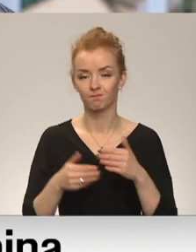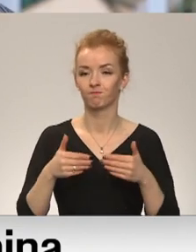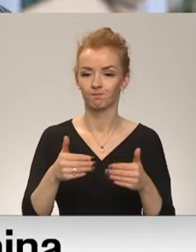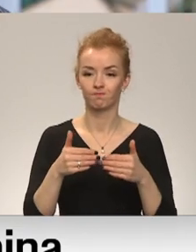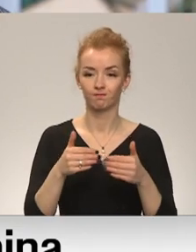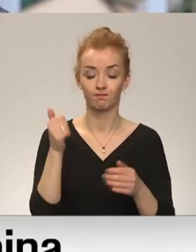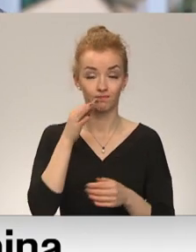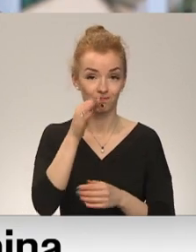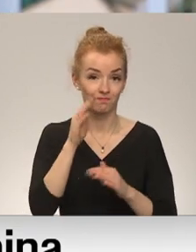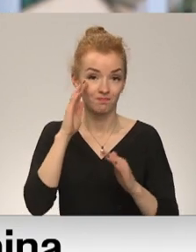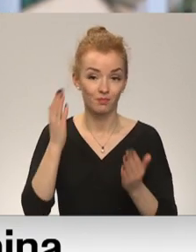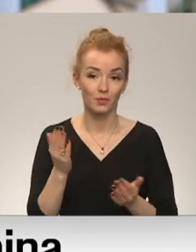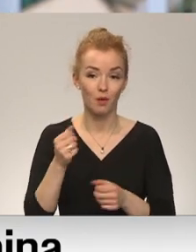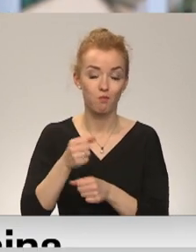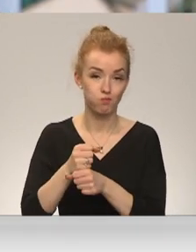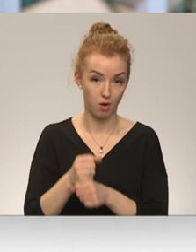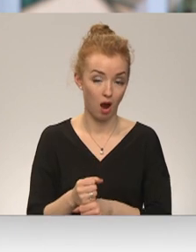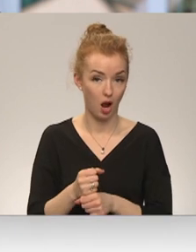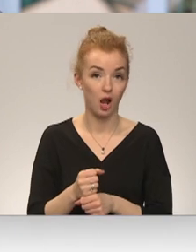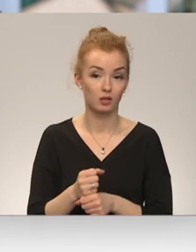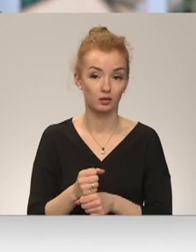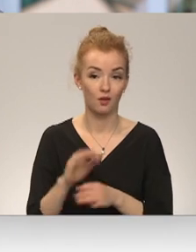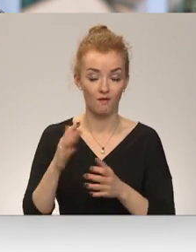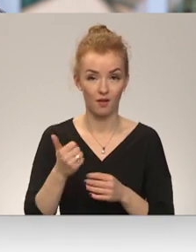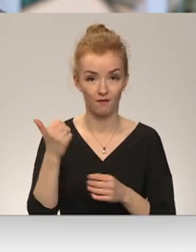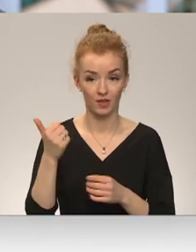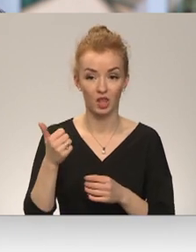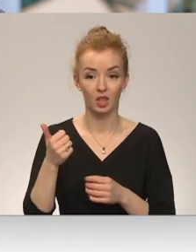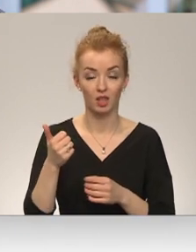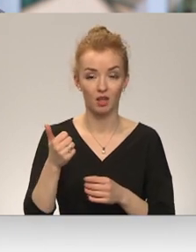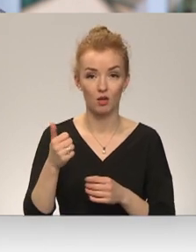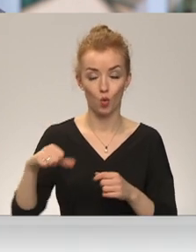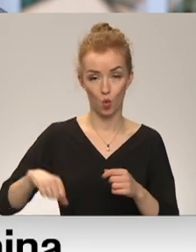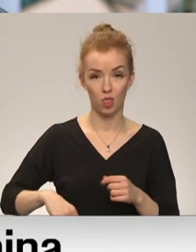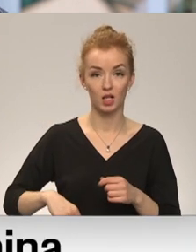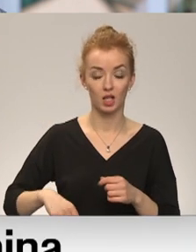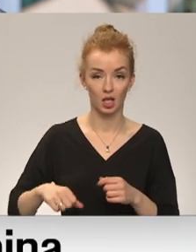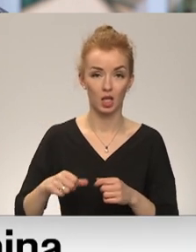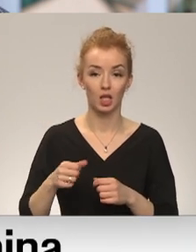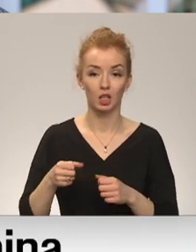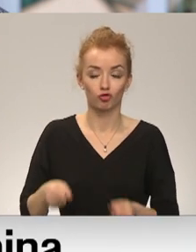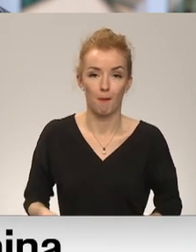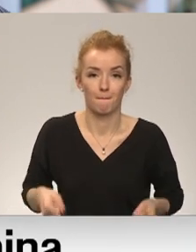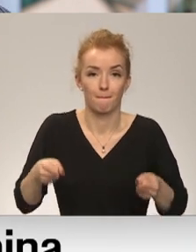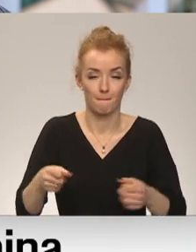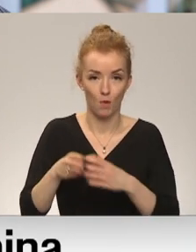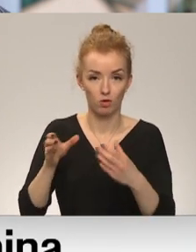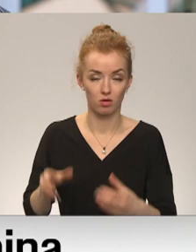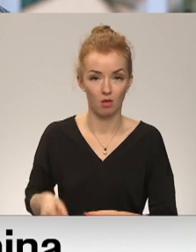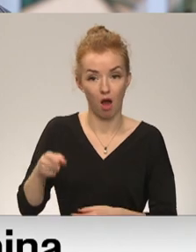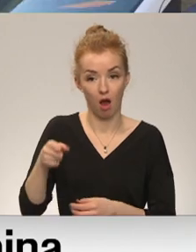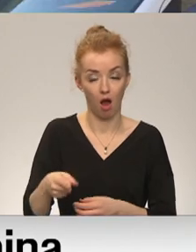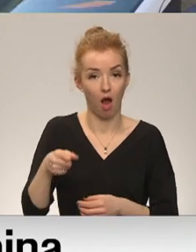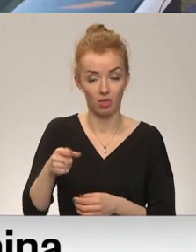Es nezinu. Pagas, vai viņi čumadenus sīt, tie kungi, par cilvēkiem